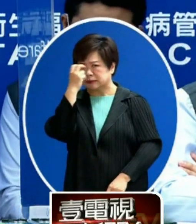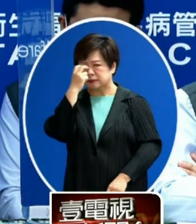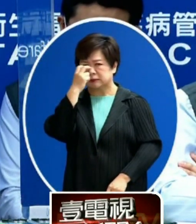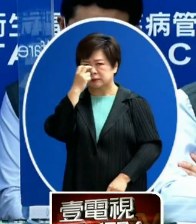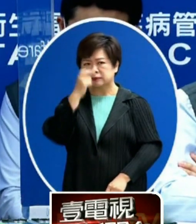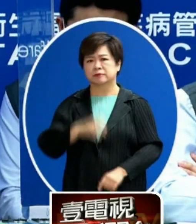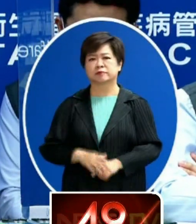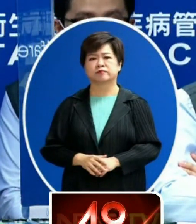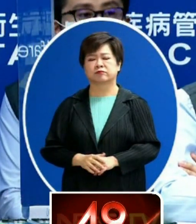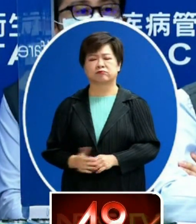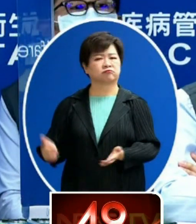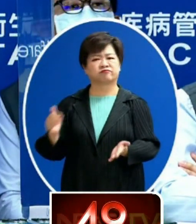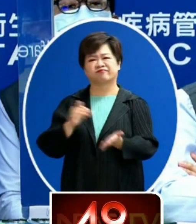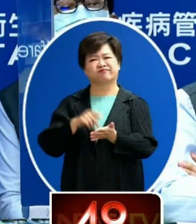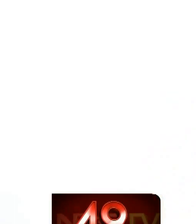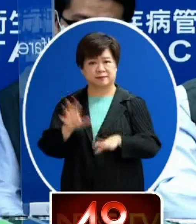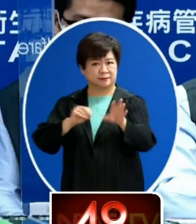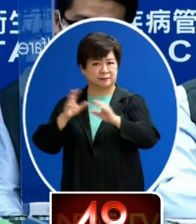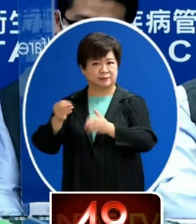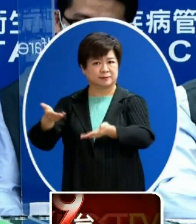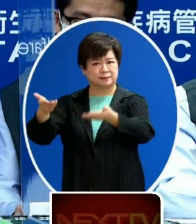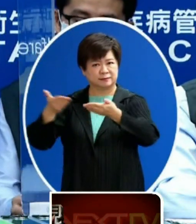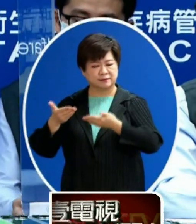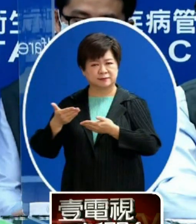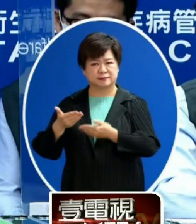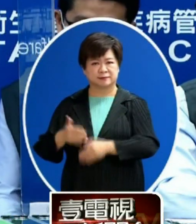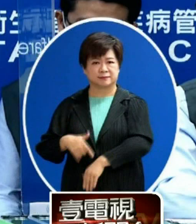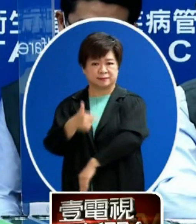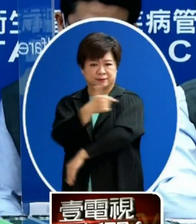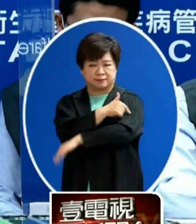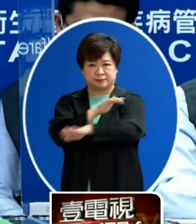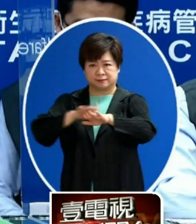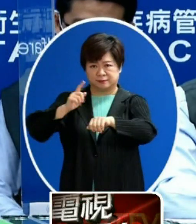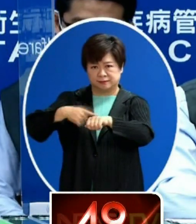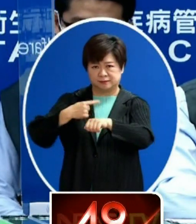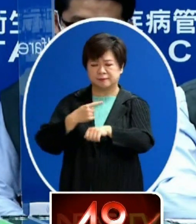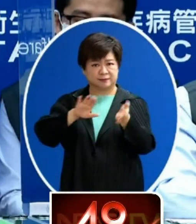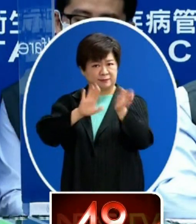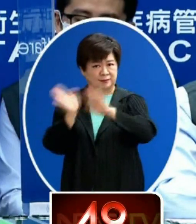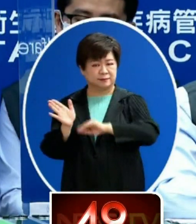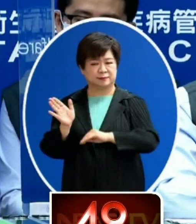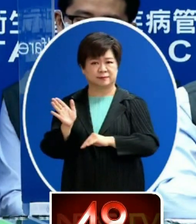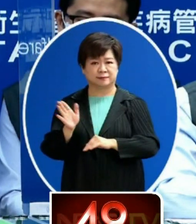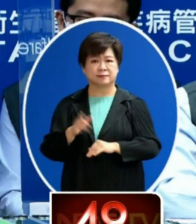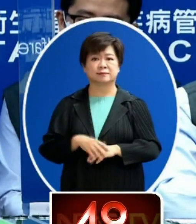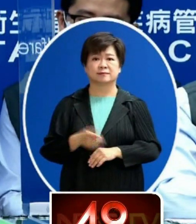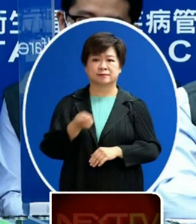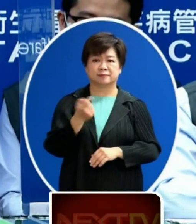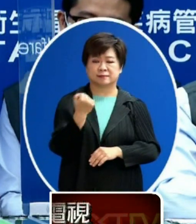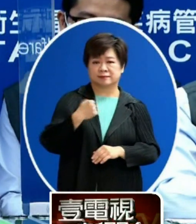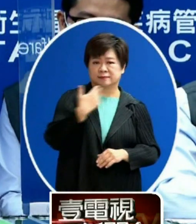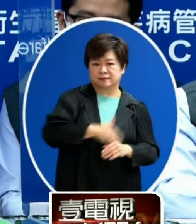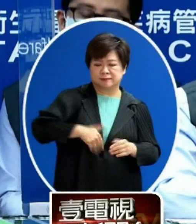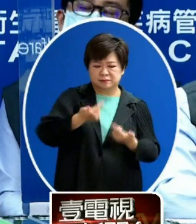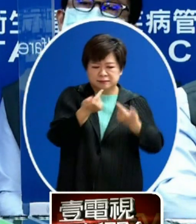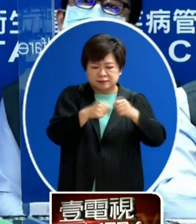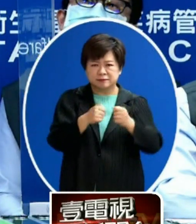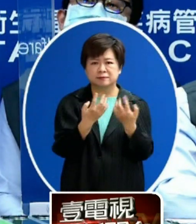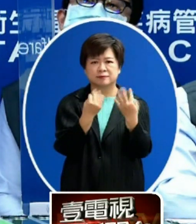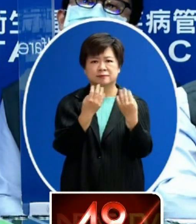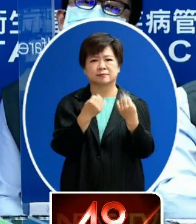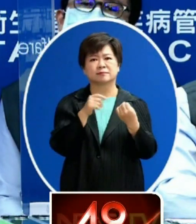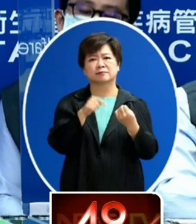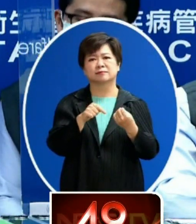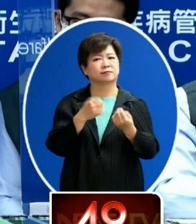天的审查的结果是没有通过，疫苗安全性可接受，综合抗体数据显示未能